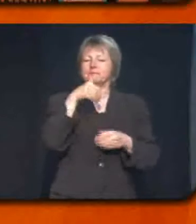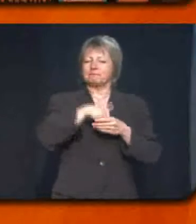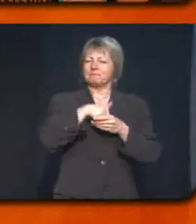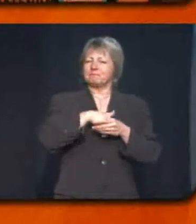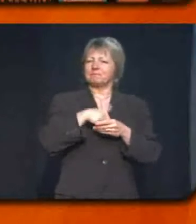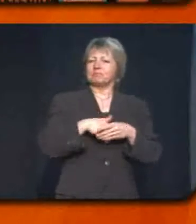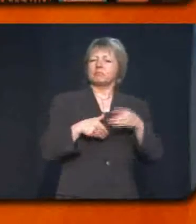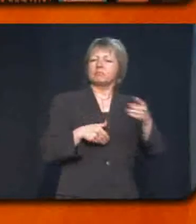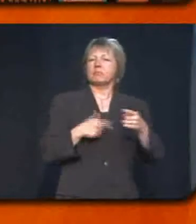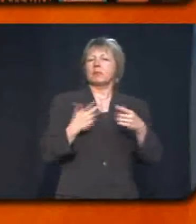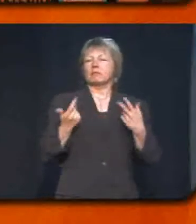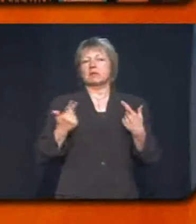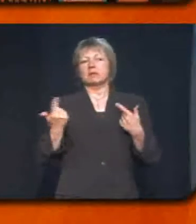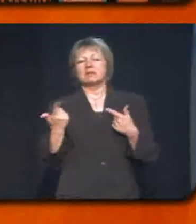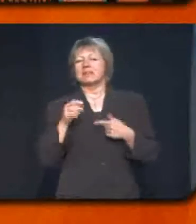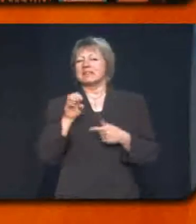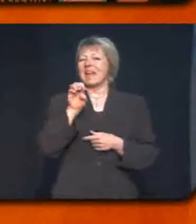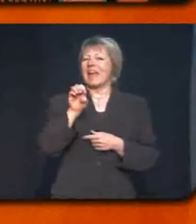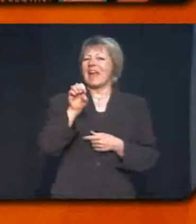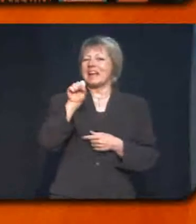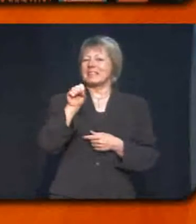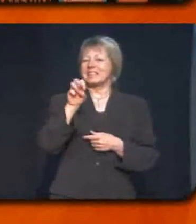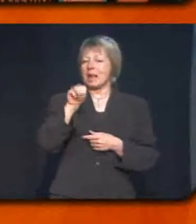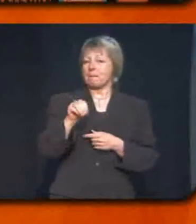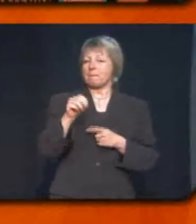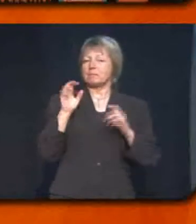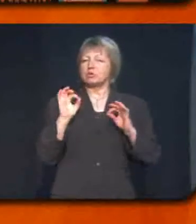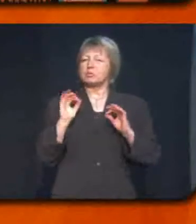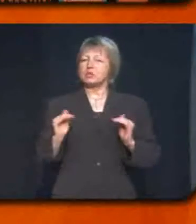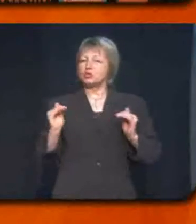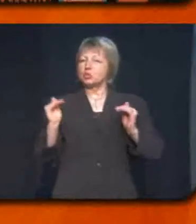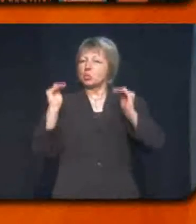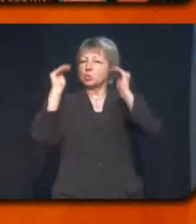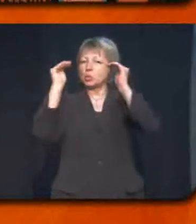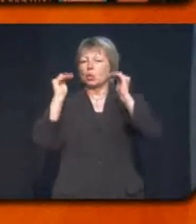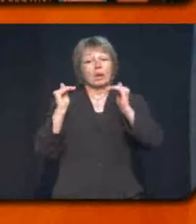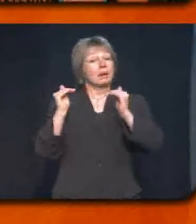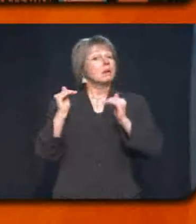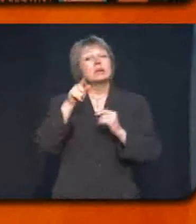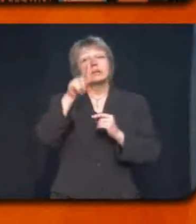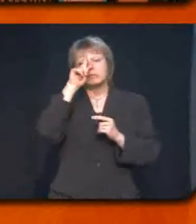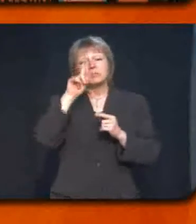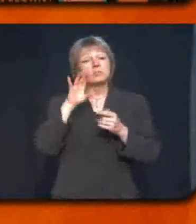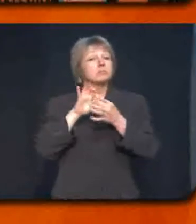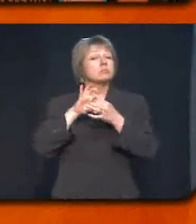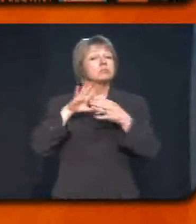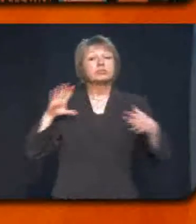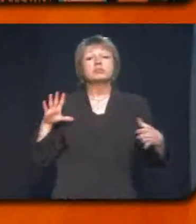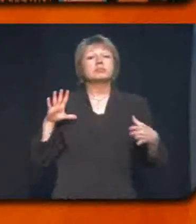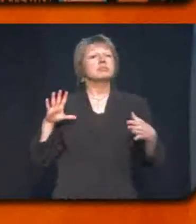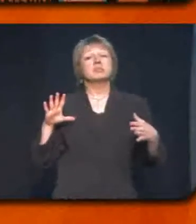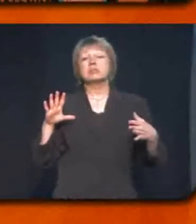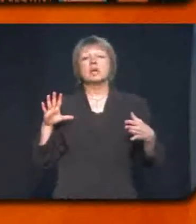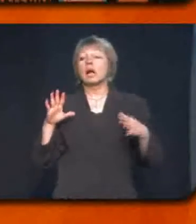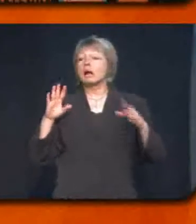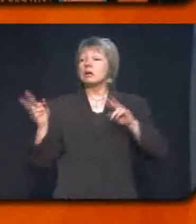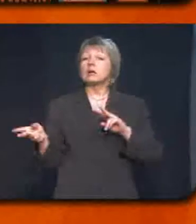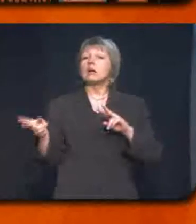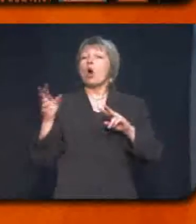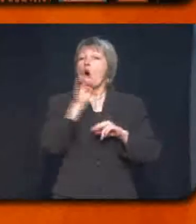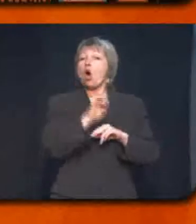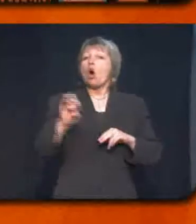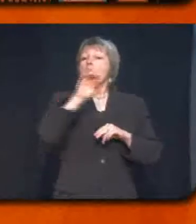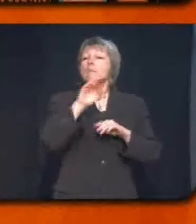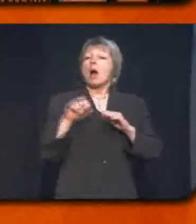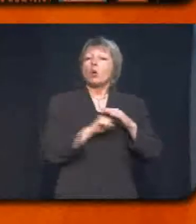bestimmte Strukturen des ESM das hat bitte nichts zu tun mit der Befürwortung einer grundsätzlichen wechselseitlichen Unterstützung in